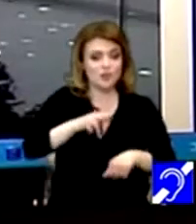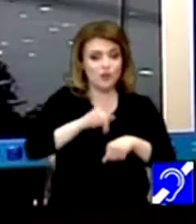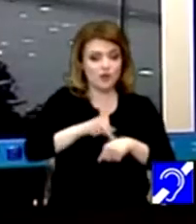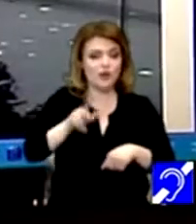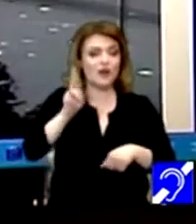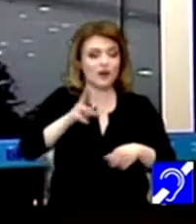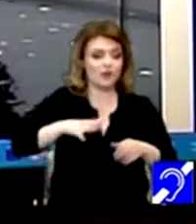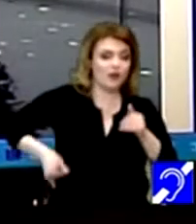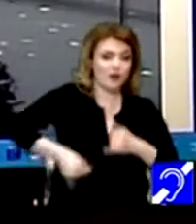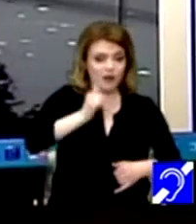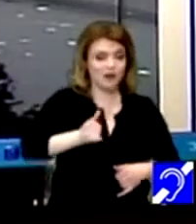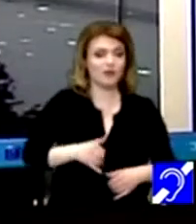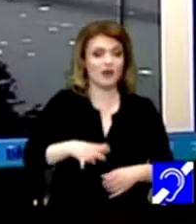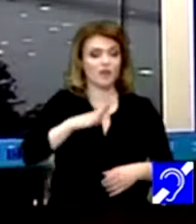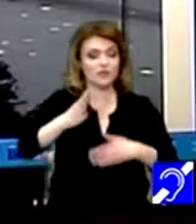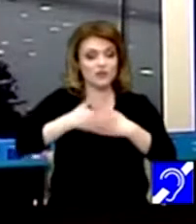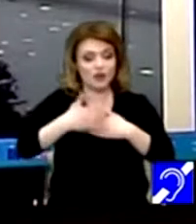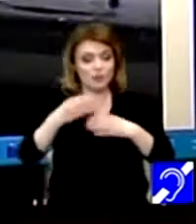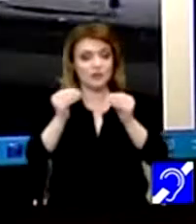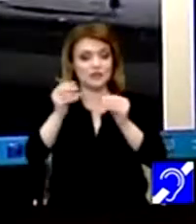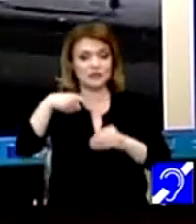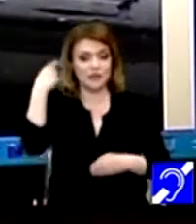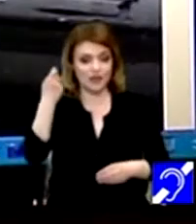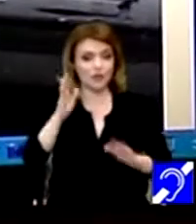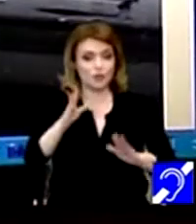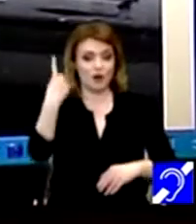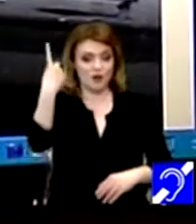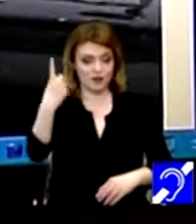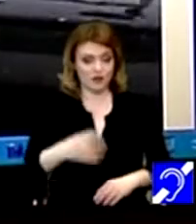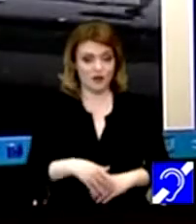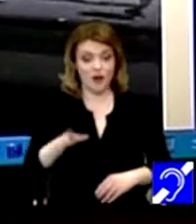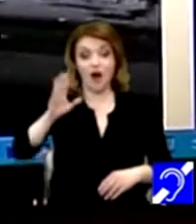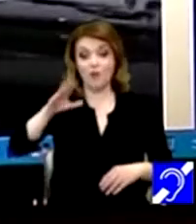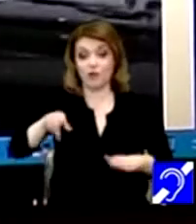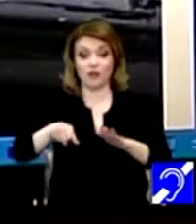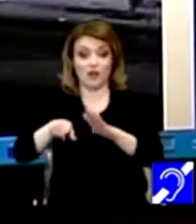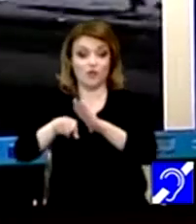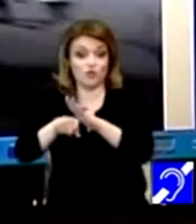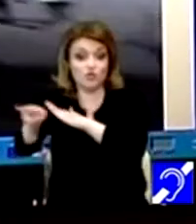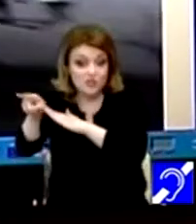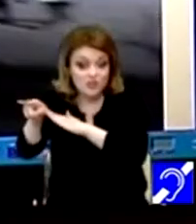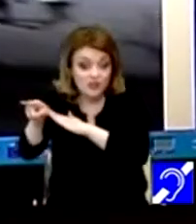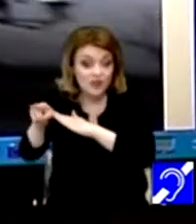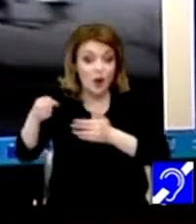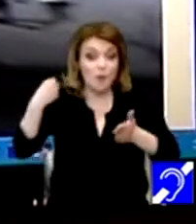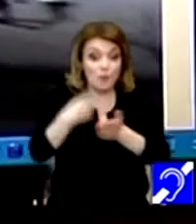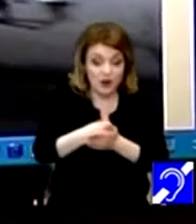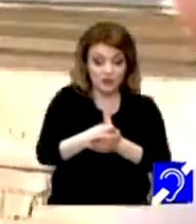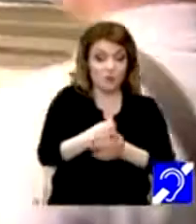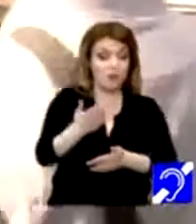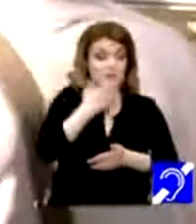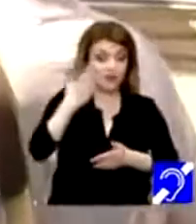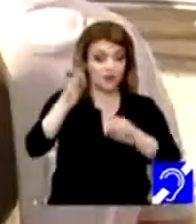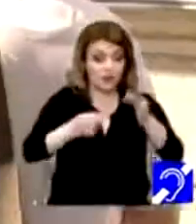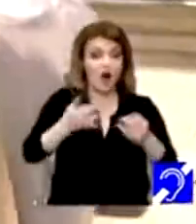fi aplicat lovitura fatală, a fost condamnat la 10 ani de închisoare. Acesta însă a fugit înainte ca magistrații să dea verdictul, iar acum